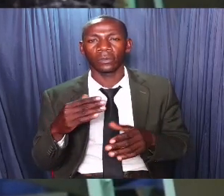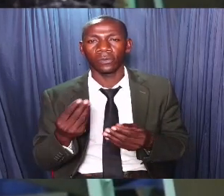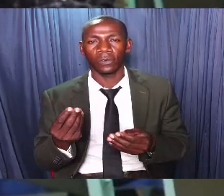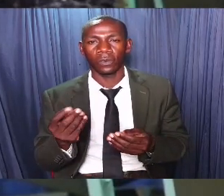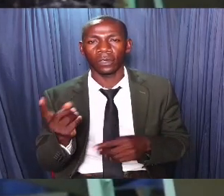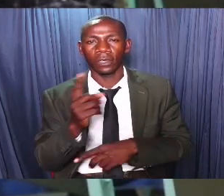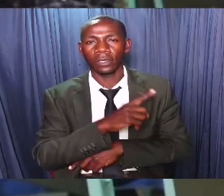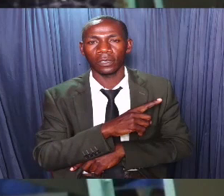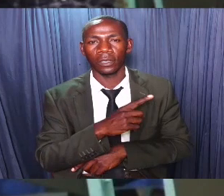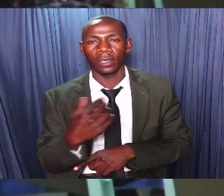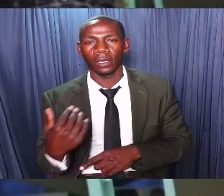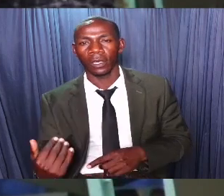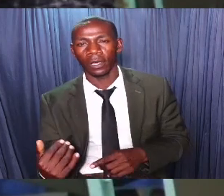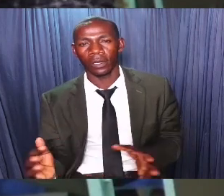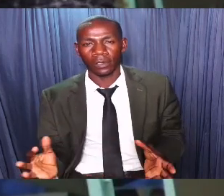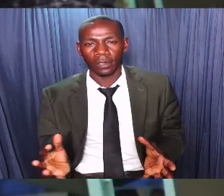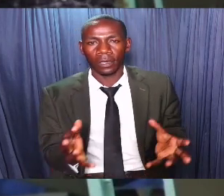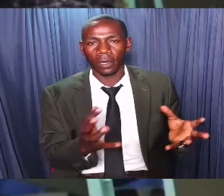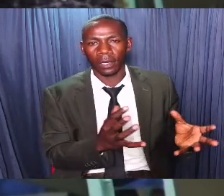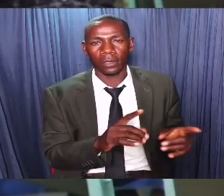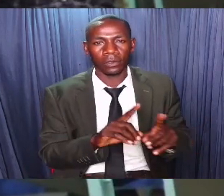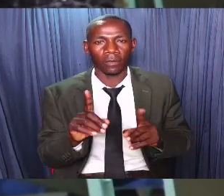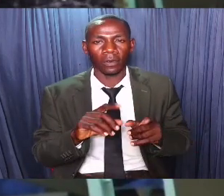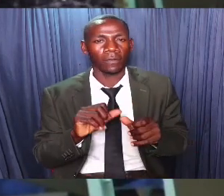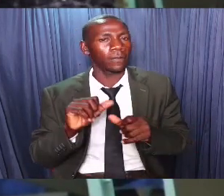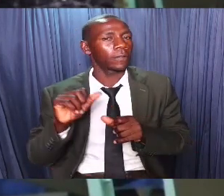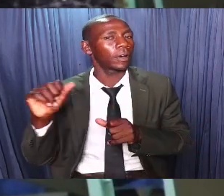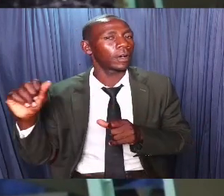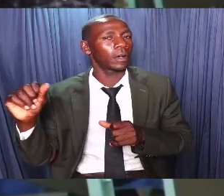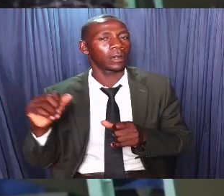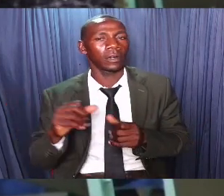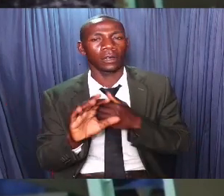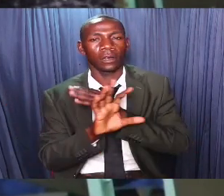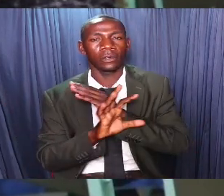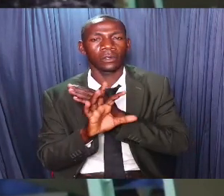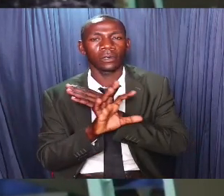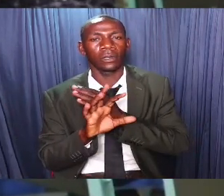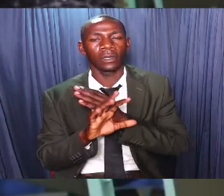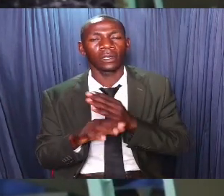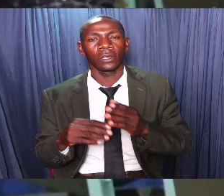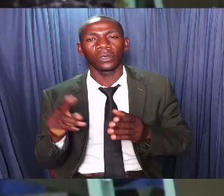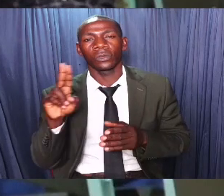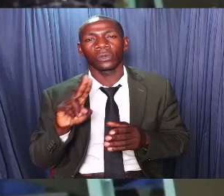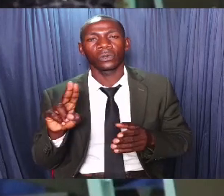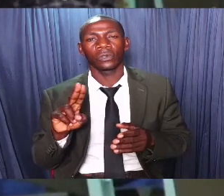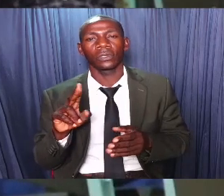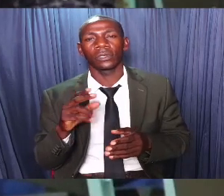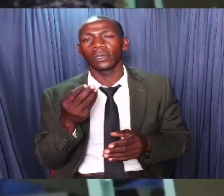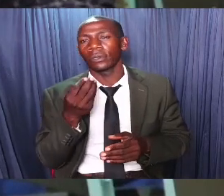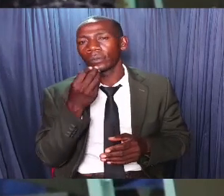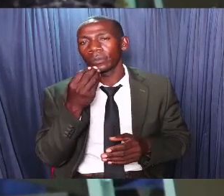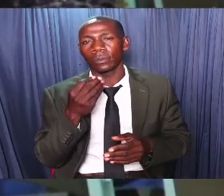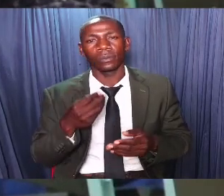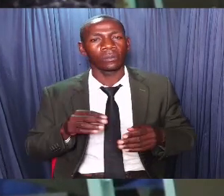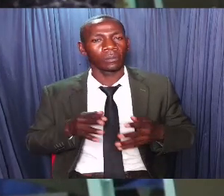nyingi, yule mdogo akakusanya vyote akasafiri kwenda nchi ya mbali. Akatapanya mali zake huko kwa maisha